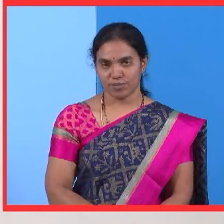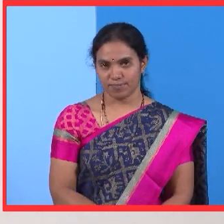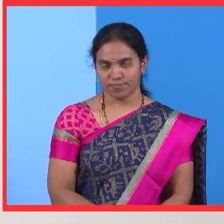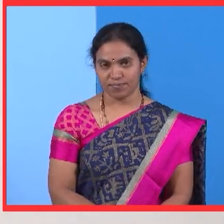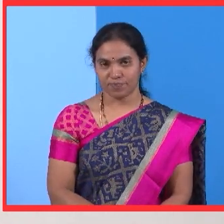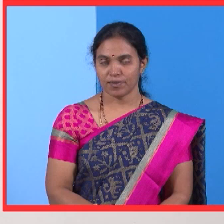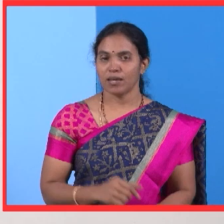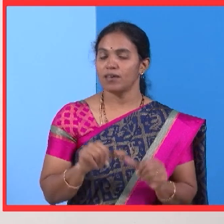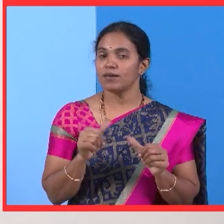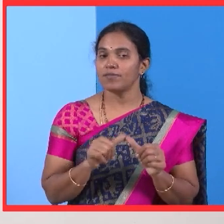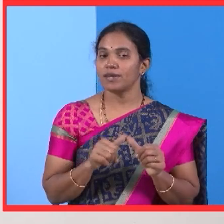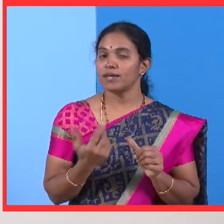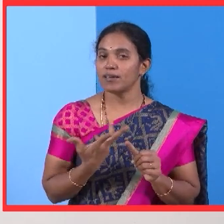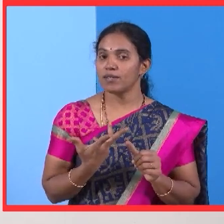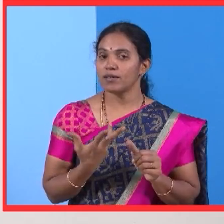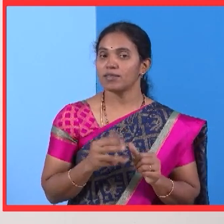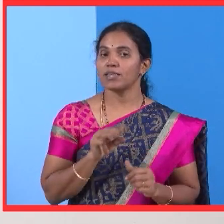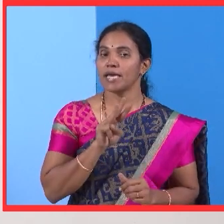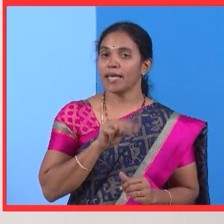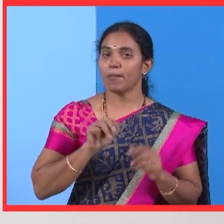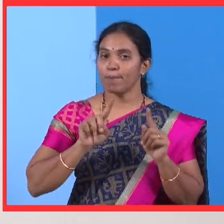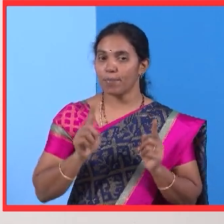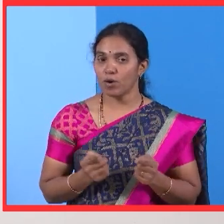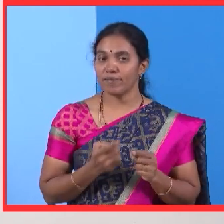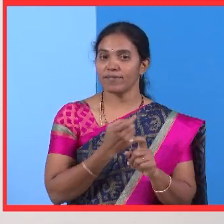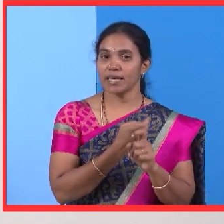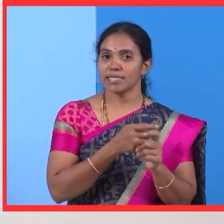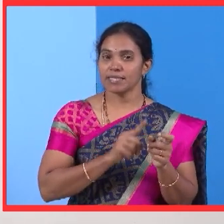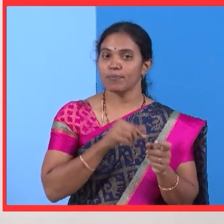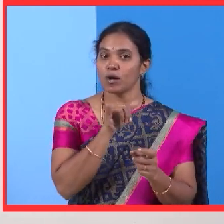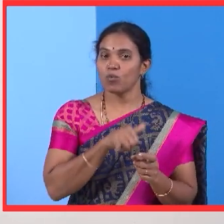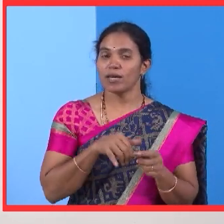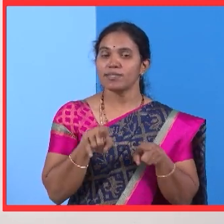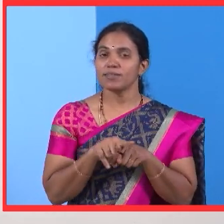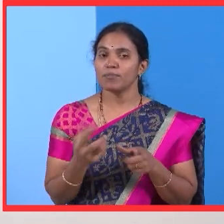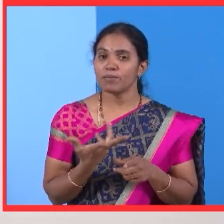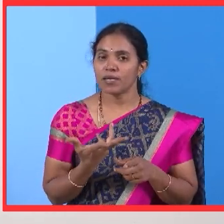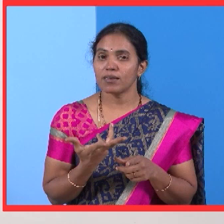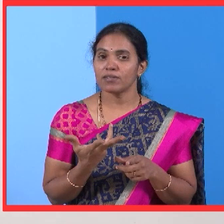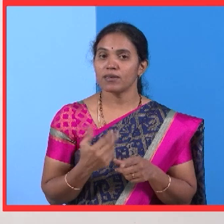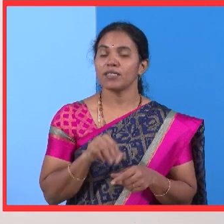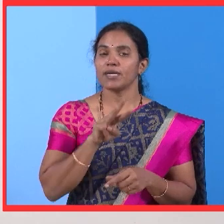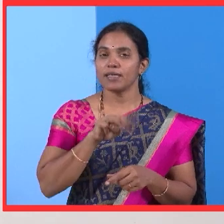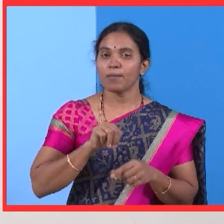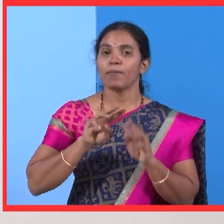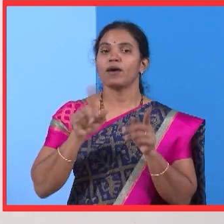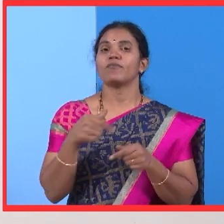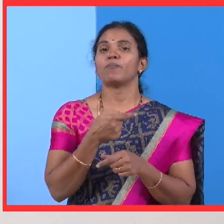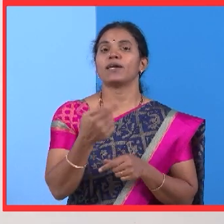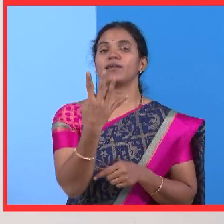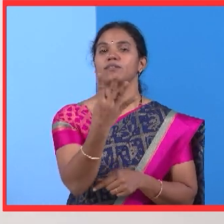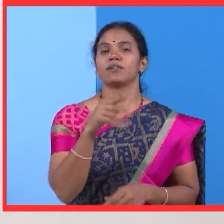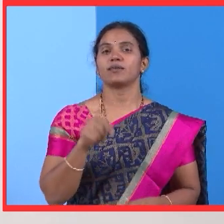ஒய் இஸ் ஈக்குவல் டு நடுப்புள்ளியின் ஆயத்தொலைவுகள் எம் ஆஃப் எக்ஸ் கமா ஒய் இஸ் ஈக்குவல் டு எம் ஆஃப் மைனஸ் நாலு கமா மைனஸ்